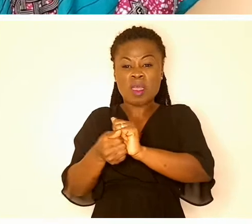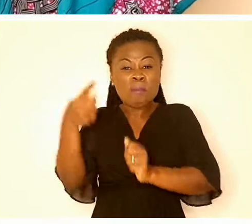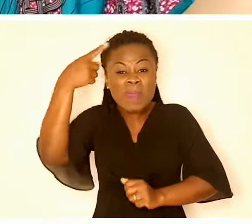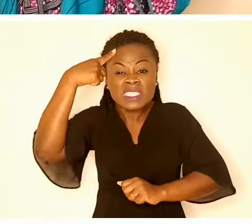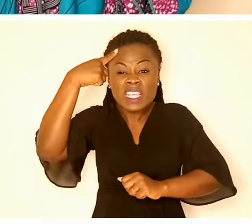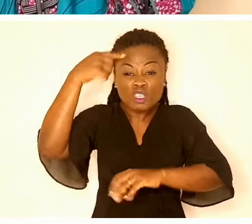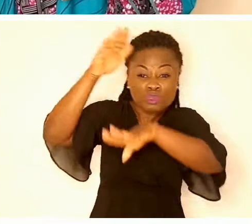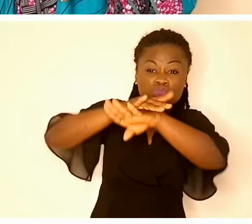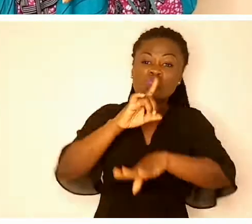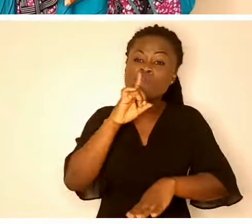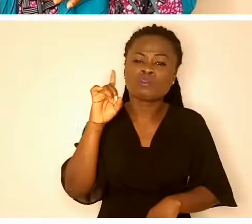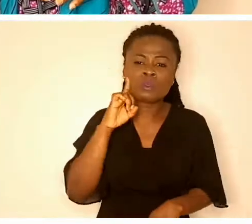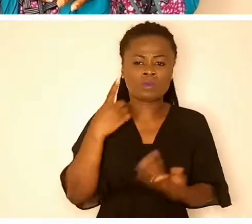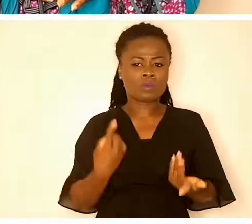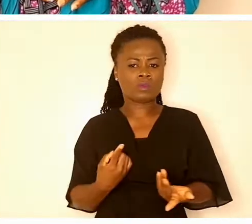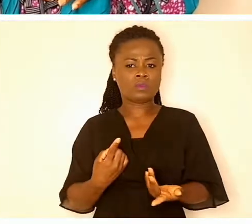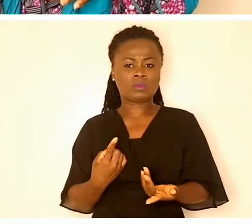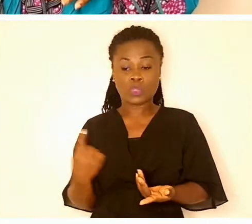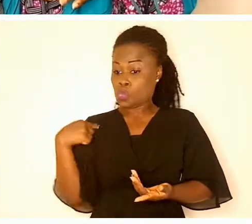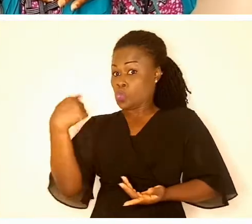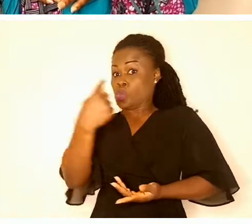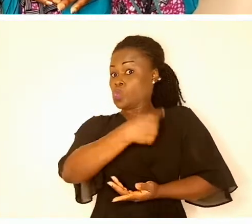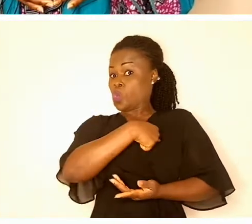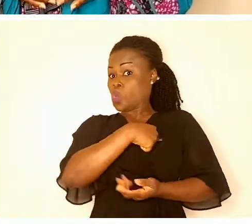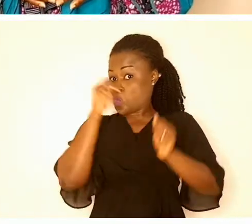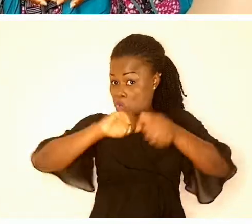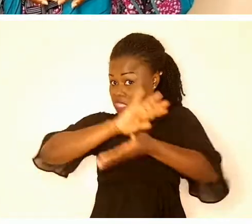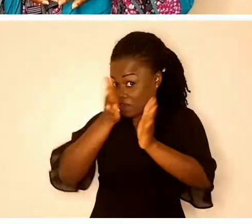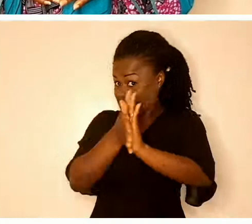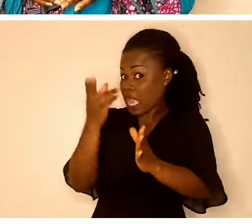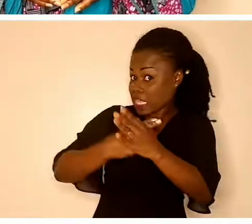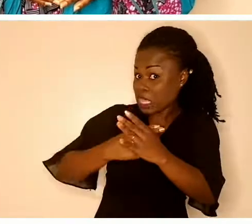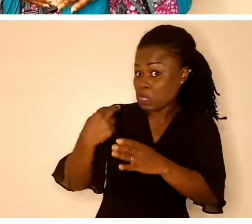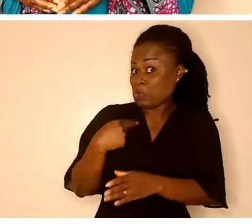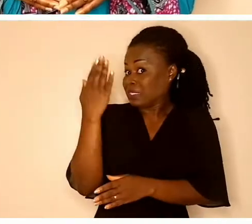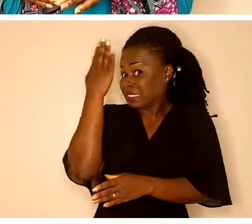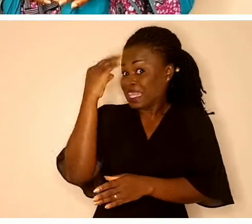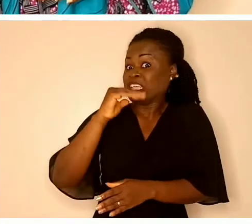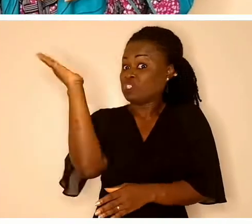sourds. Nous ne sommes pas à l'abri. Nul ne connaît demain.